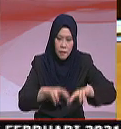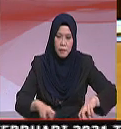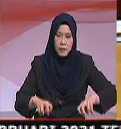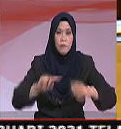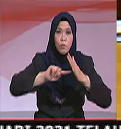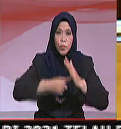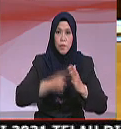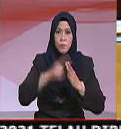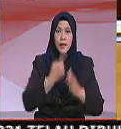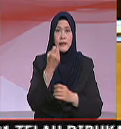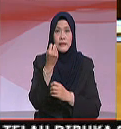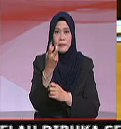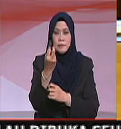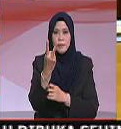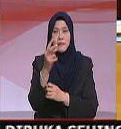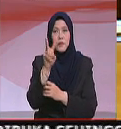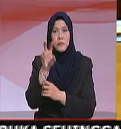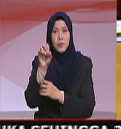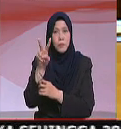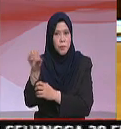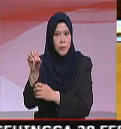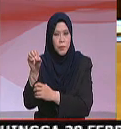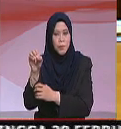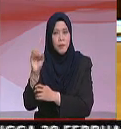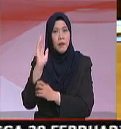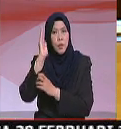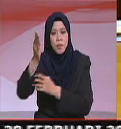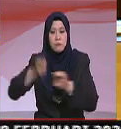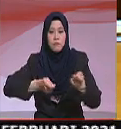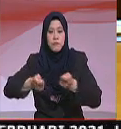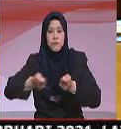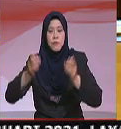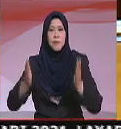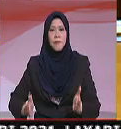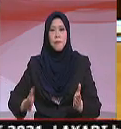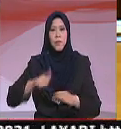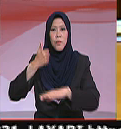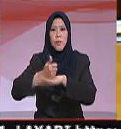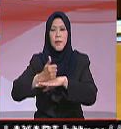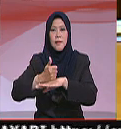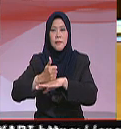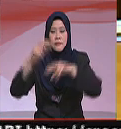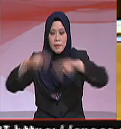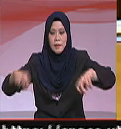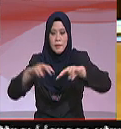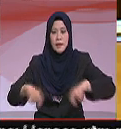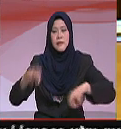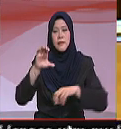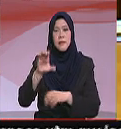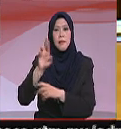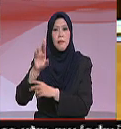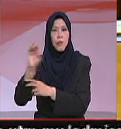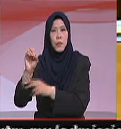bulan Disember 2020 akan dikendalikan oleh Pertubuhan Kajian Klinikal CRO